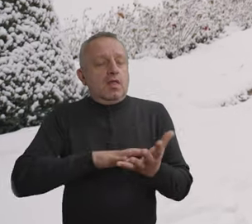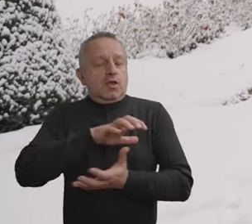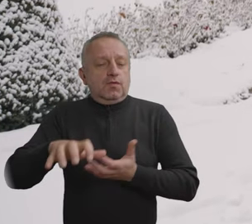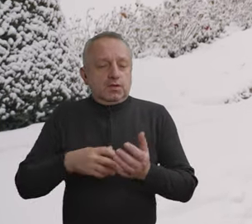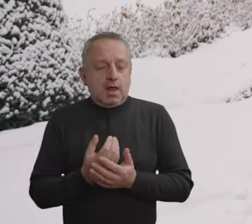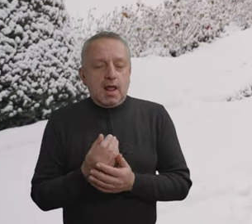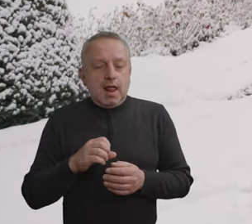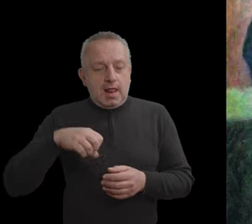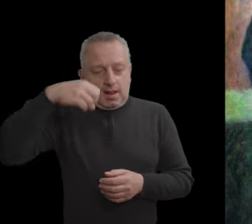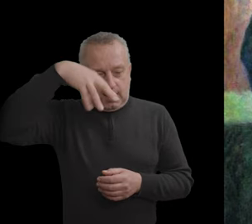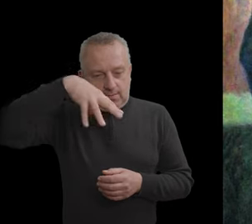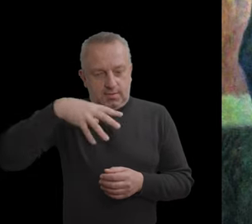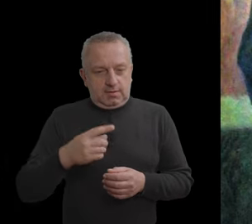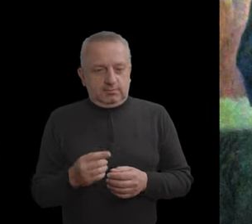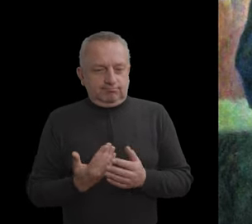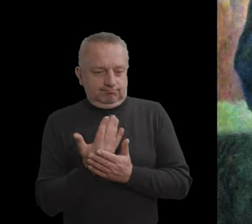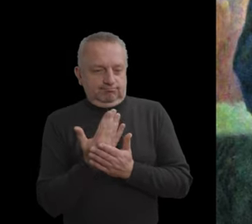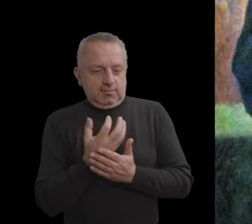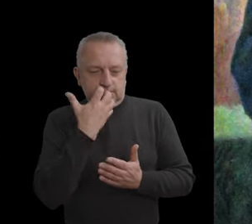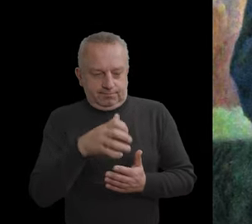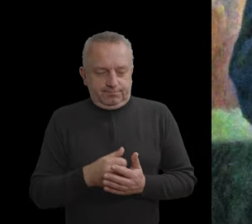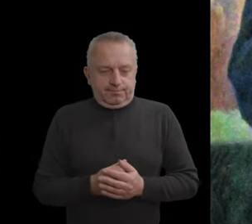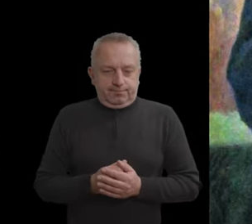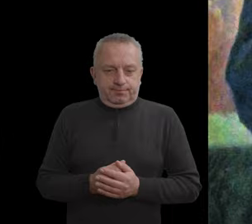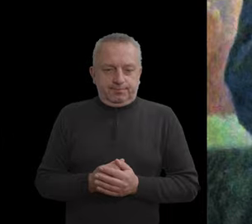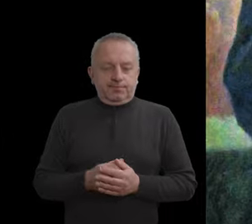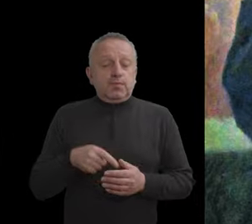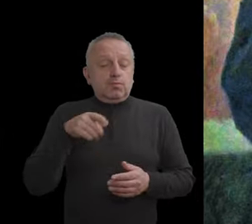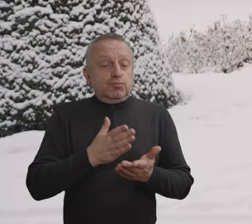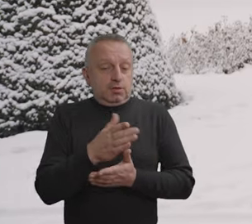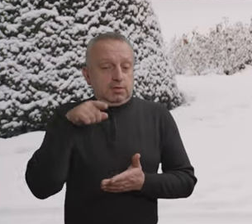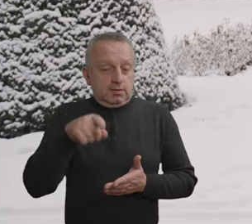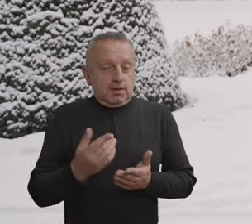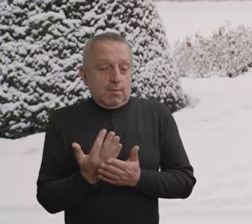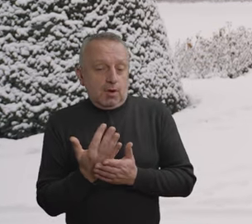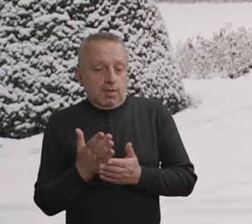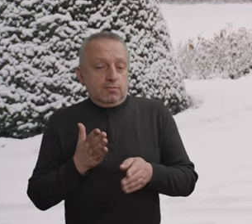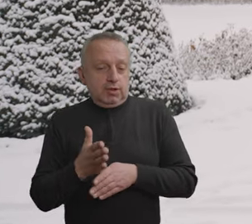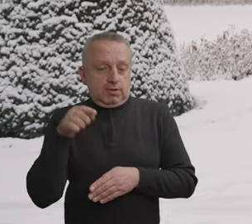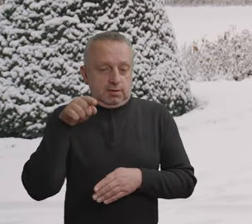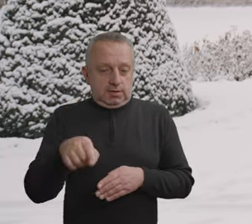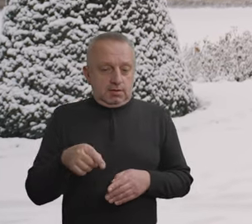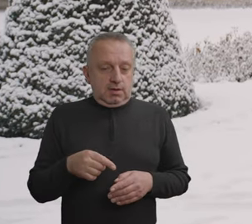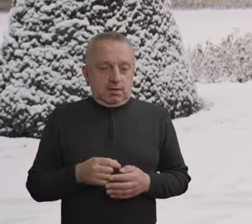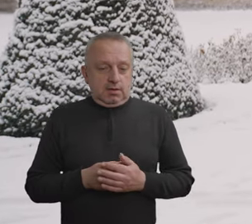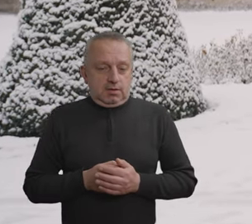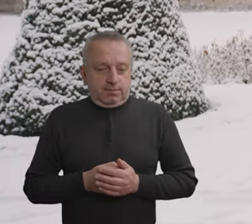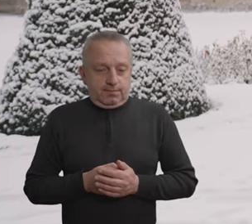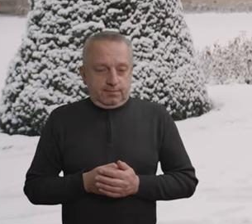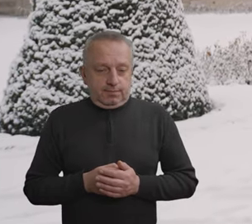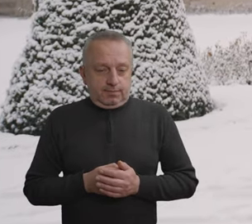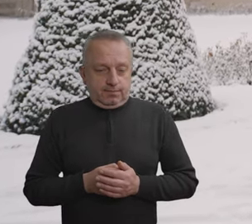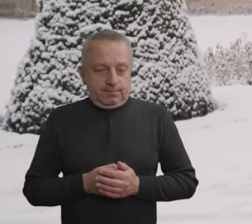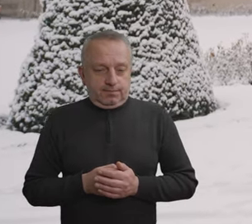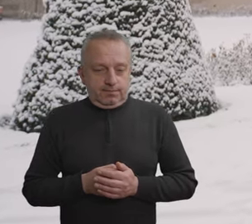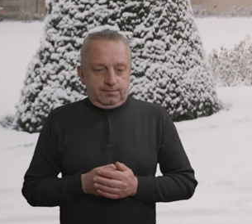na świecie lampę naftową. Pierwsza lampa przez niego skonstruowana została zapalona w aptece Mikolasza we Lwowie